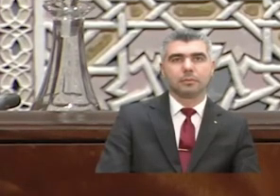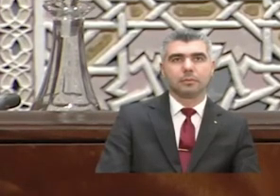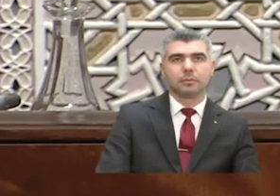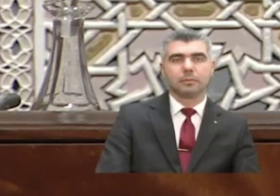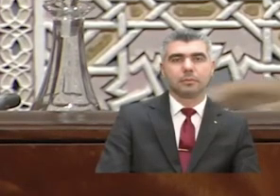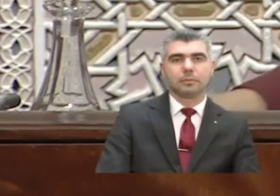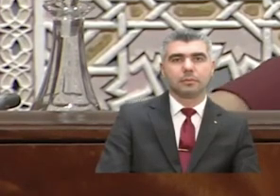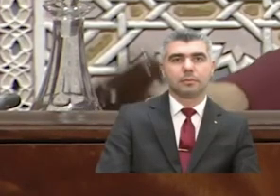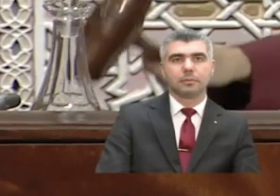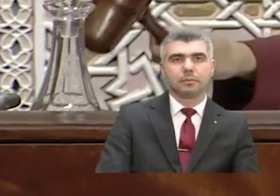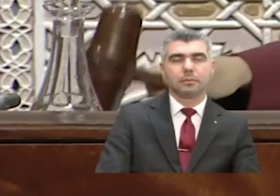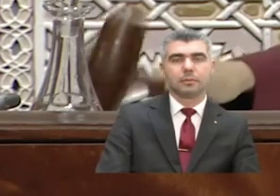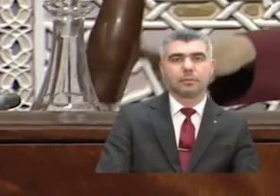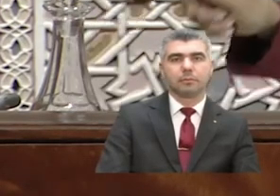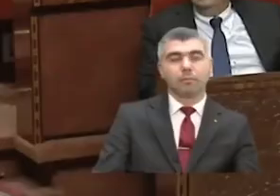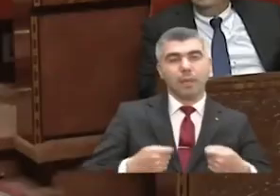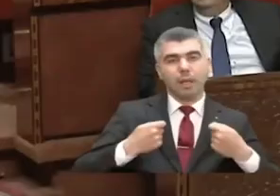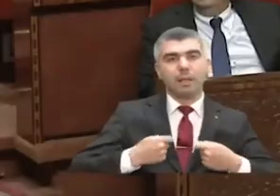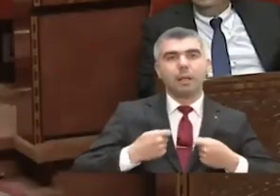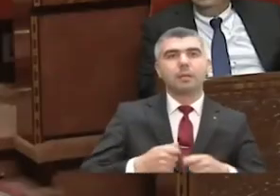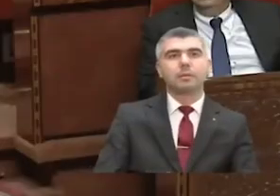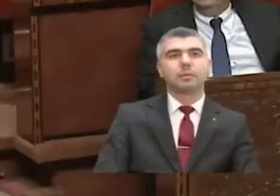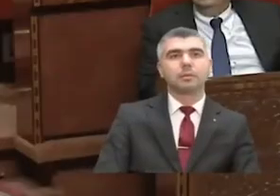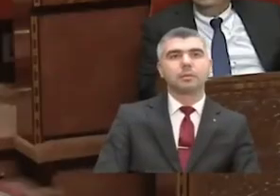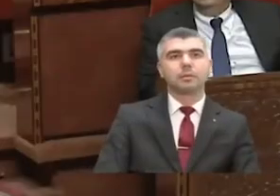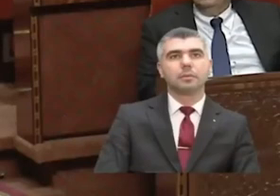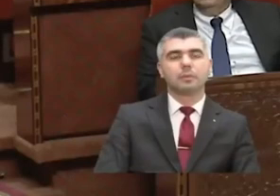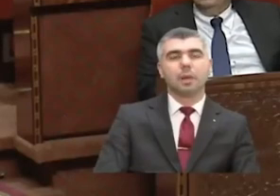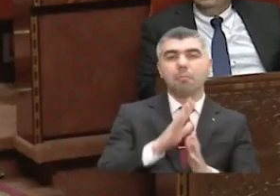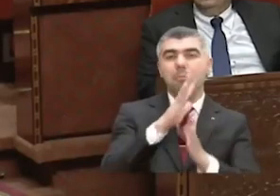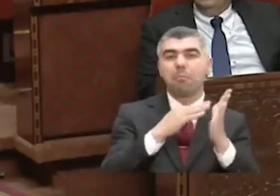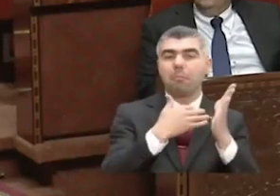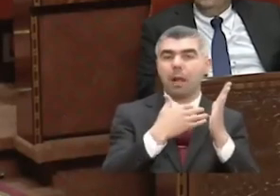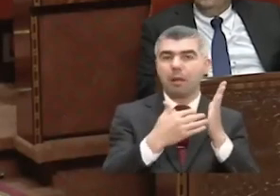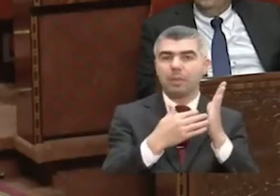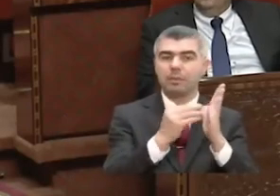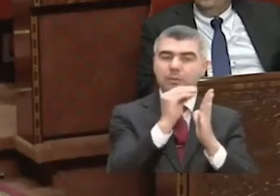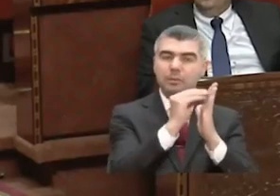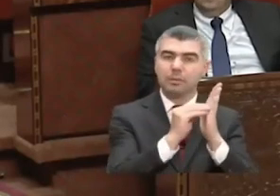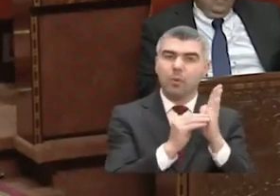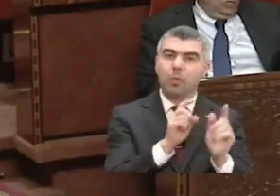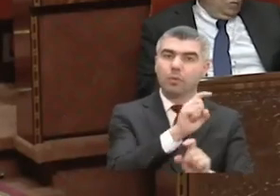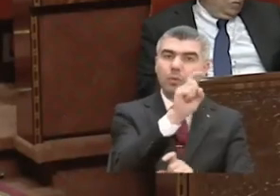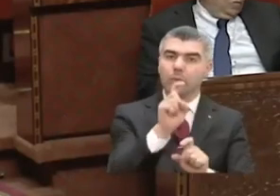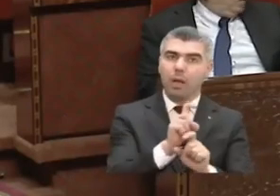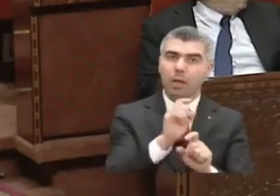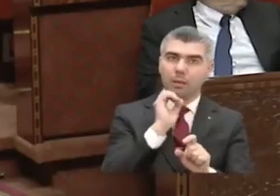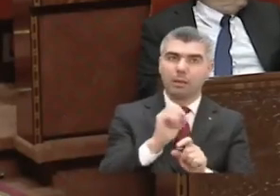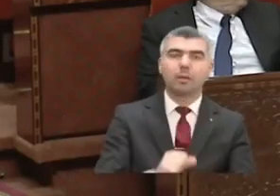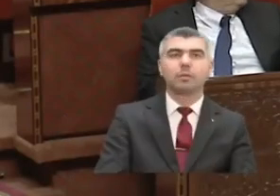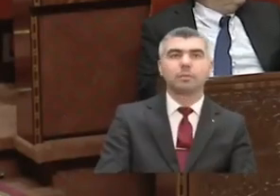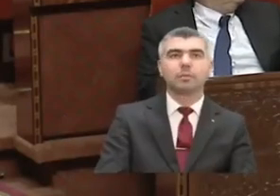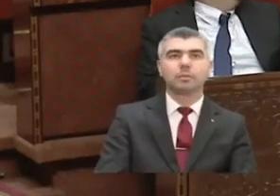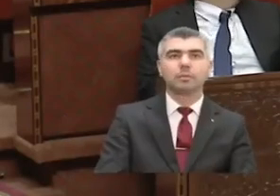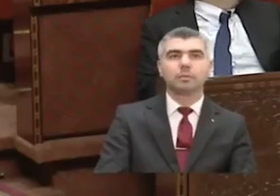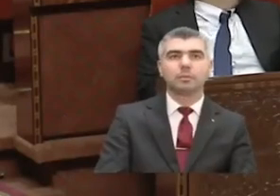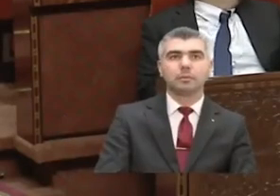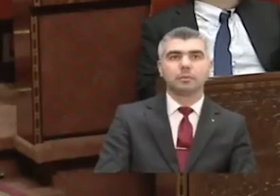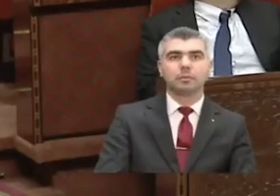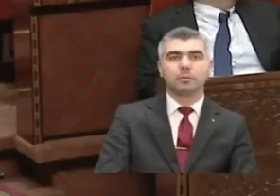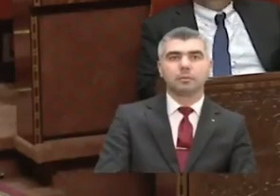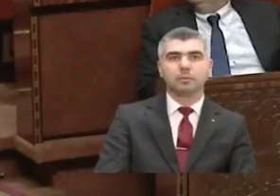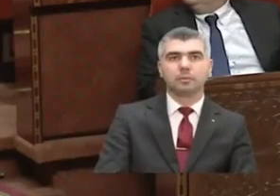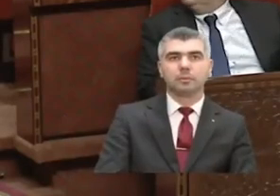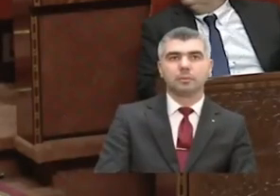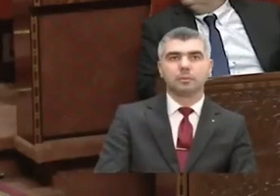أعطيوني الصوت. السيدة الرئيسة، البرمجة، برمجة الأسئلة، برمجة سير